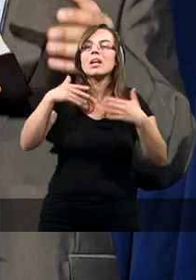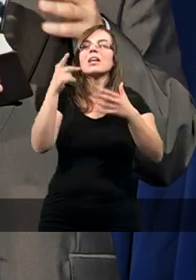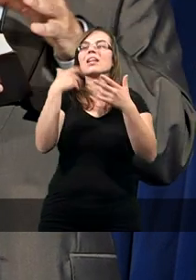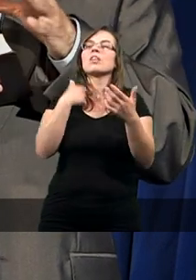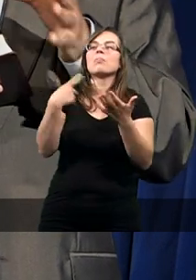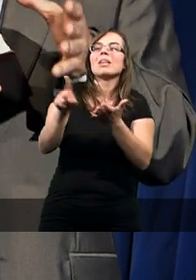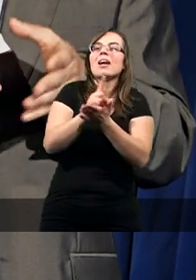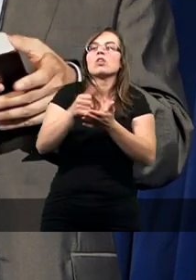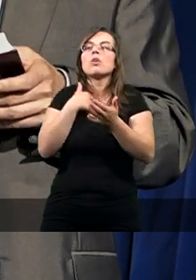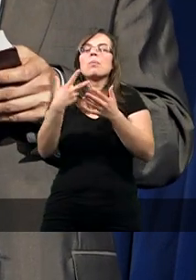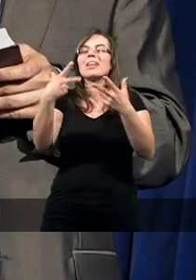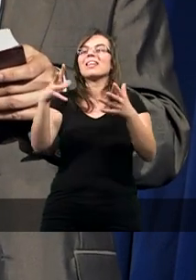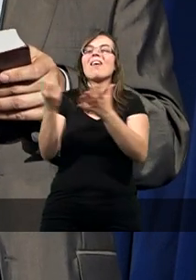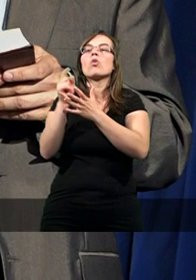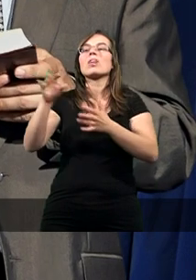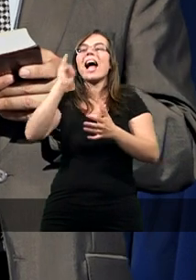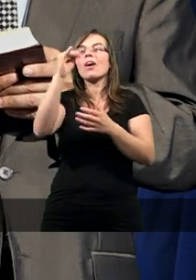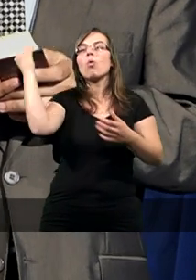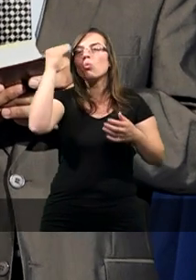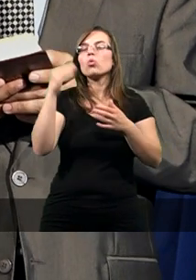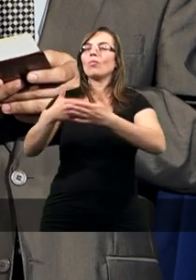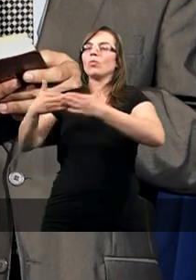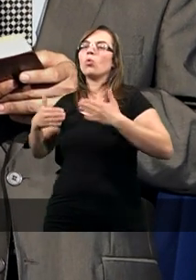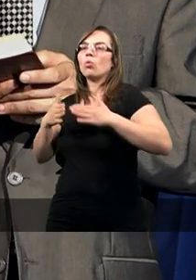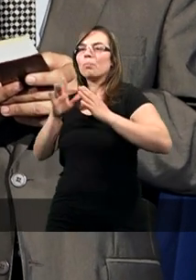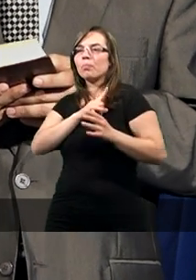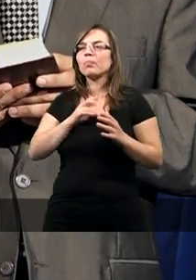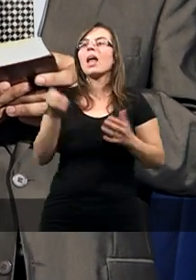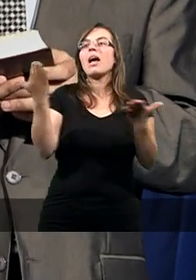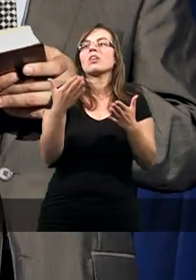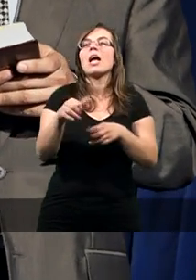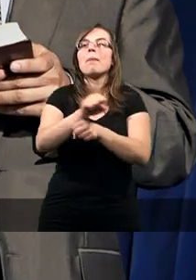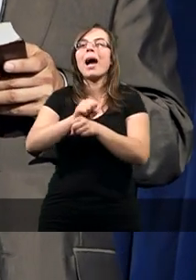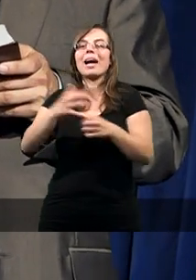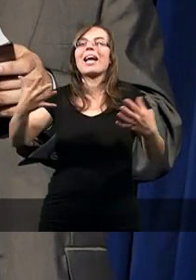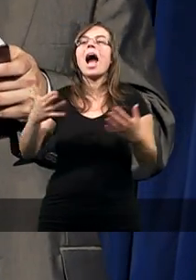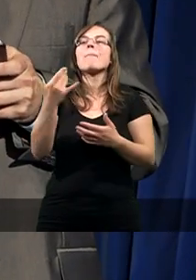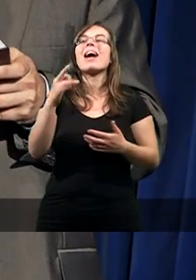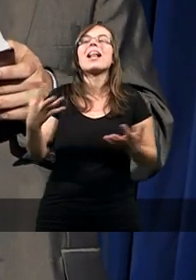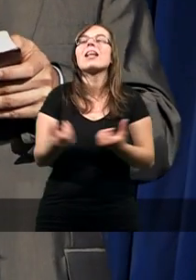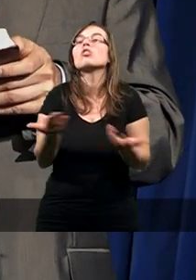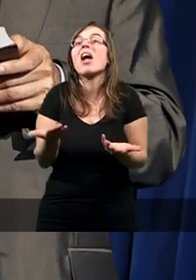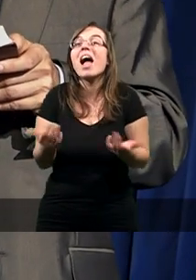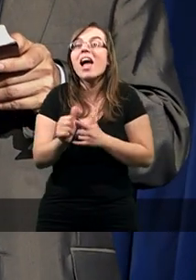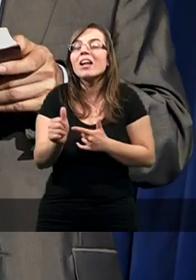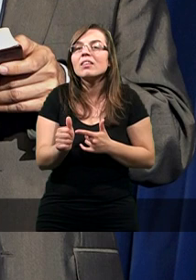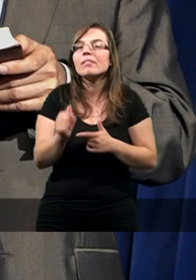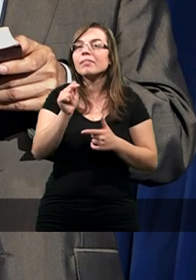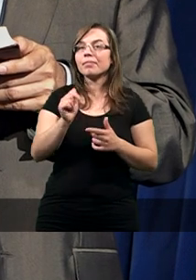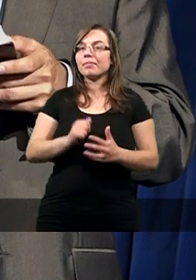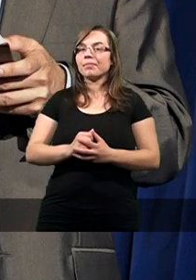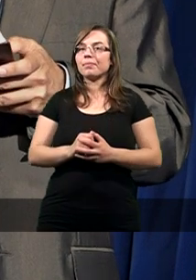ktoś nie wziął za jego uczniów. But where do we find Mary Magdalene? A gdzie znajdujemy Marię Magdalenę? Let's look at